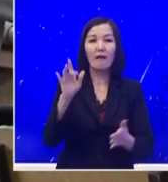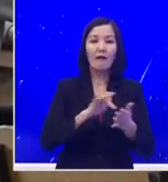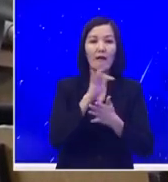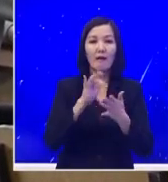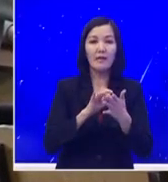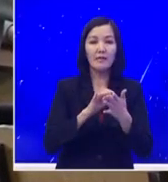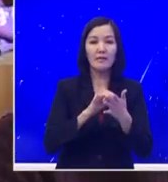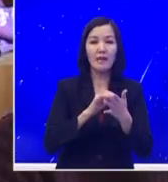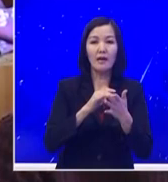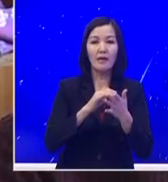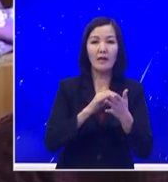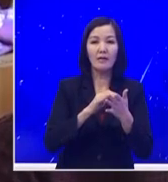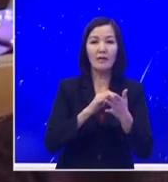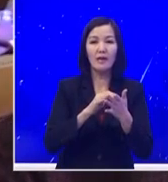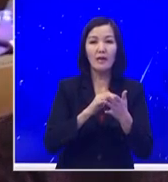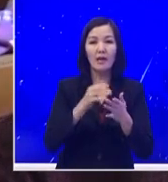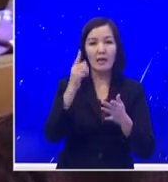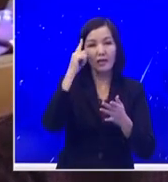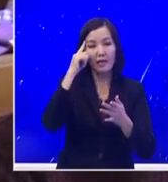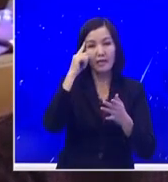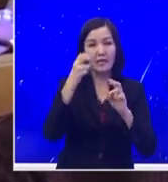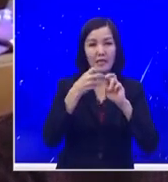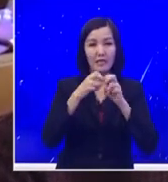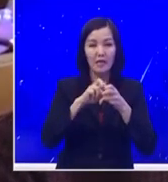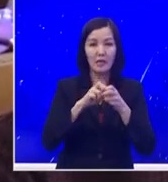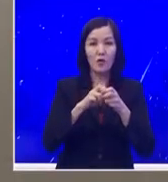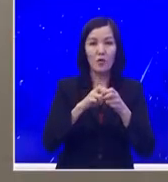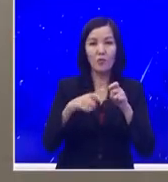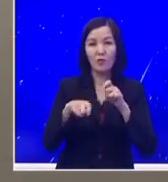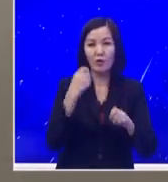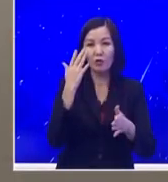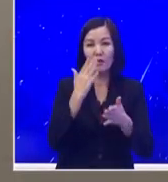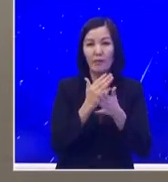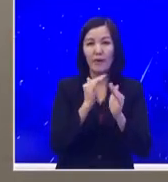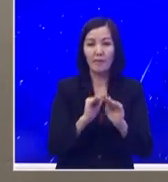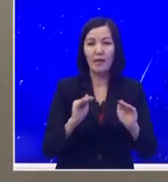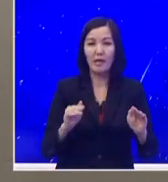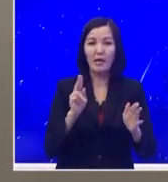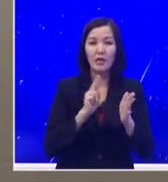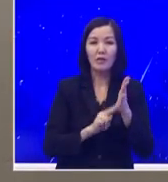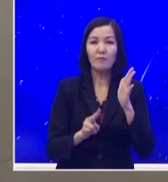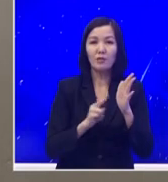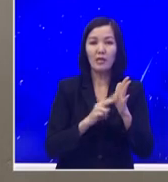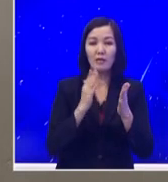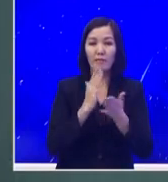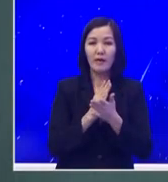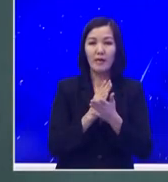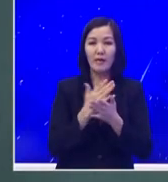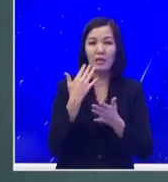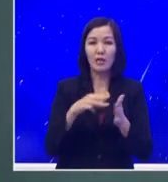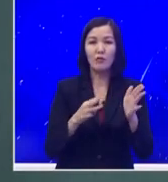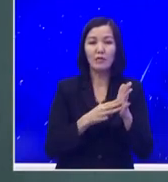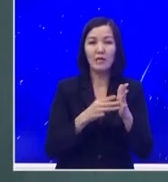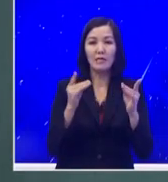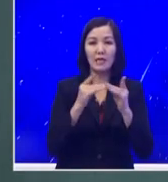зерде бұзылыстары бар балаларға арналған облыстық мектеп-интернатында 77 бала бар. Оның 58-і интернатта тұрып оқиды. Сол себепті де